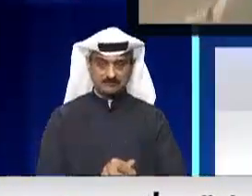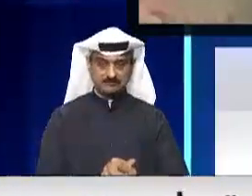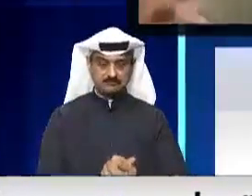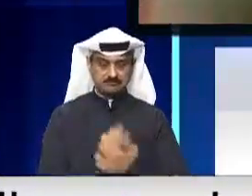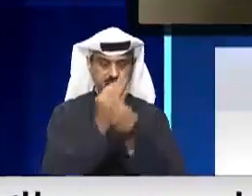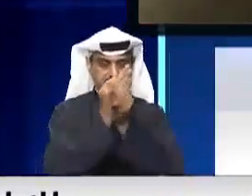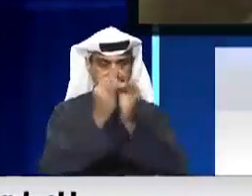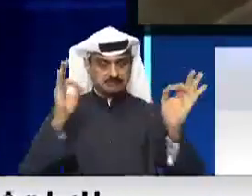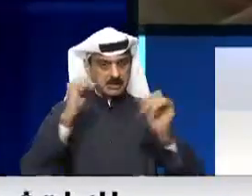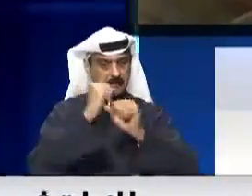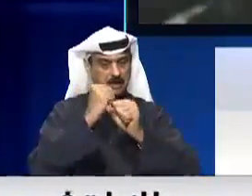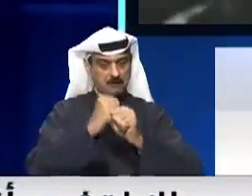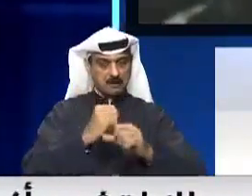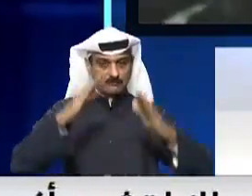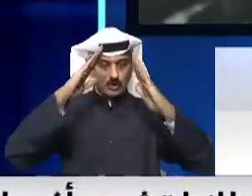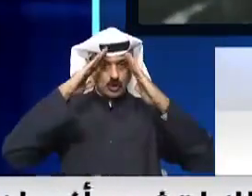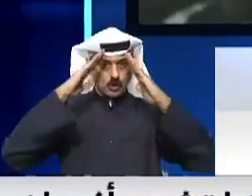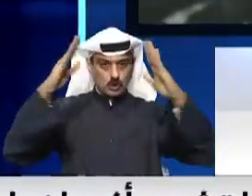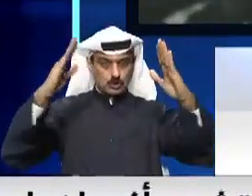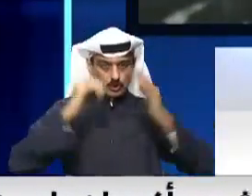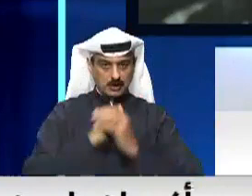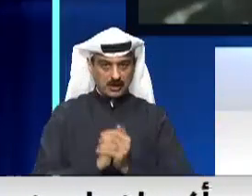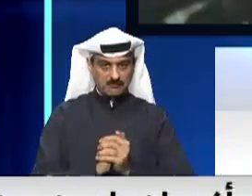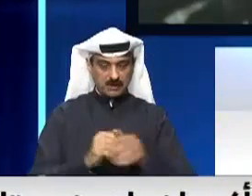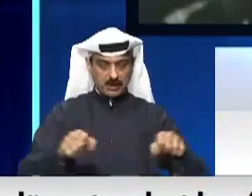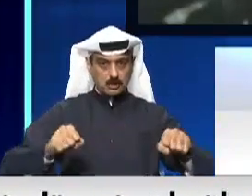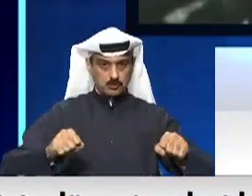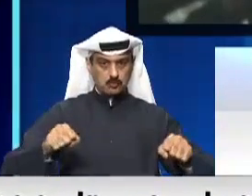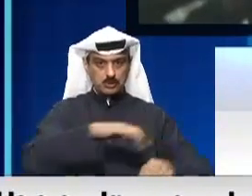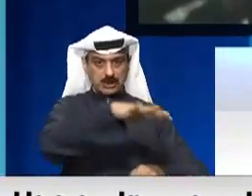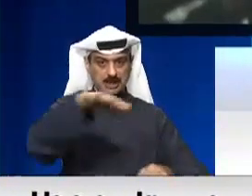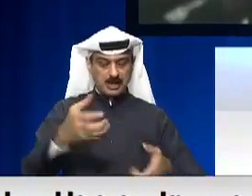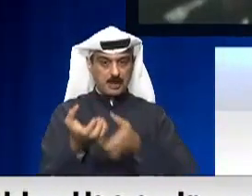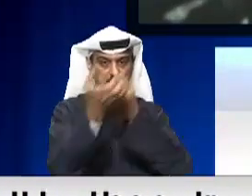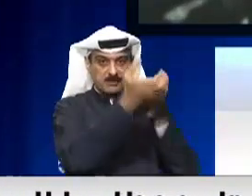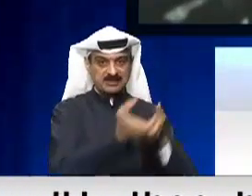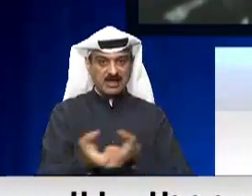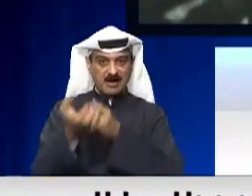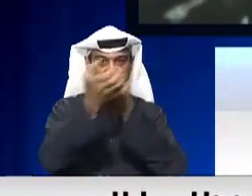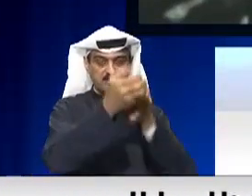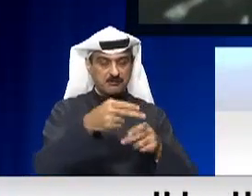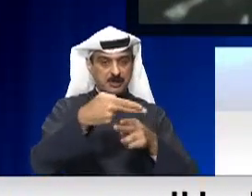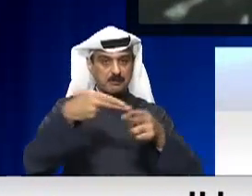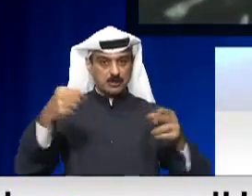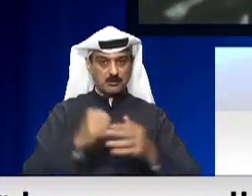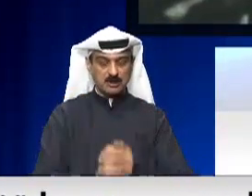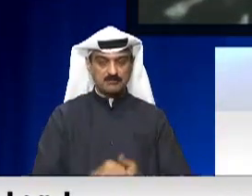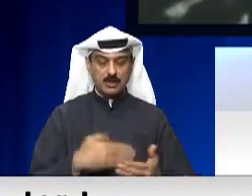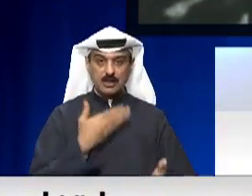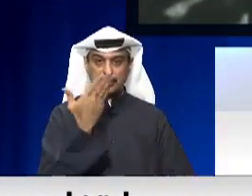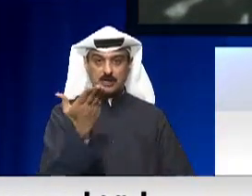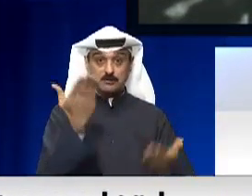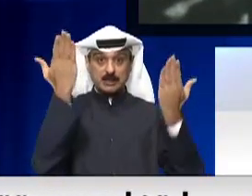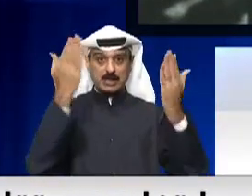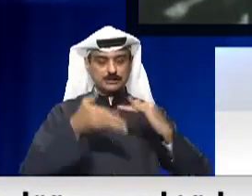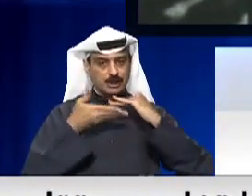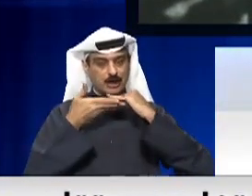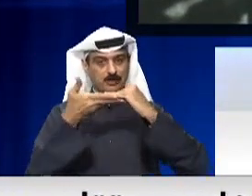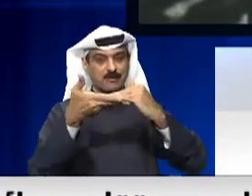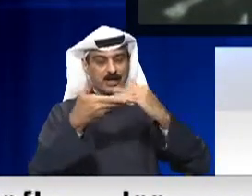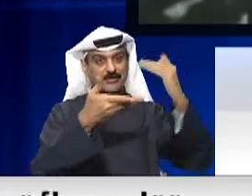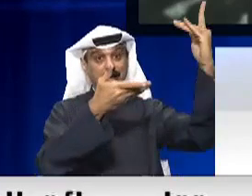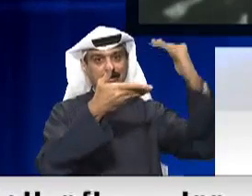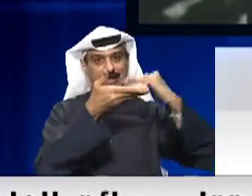أكمل. شكرا فريق خالد المكراد مدير عام قوة الإطفاء في الكويت، وتمنياتنا لكم إن شاء الله بالتوفيق من الله